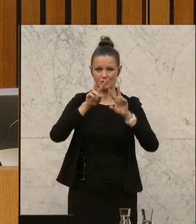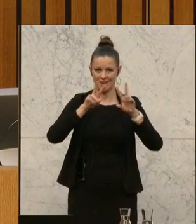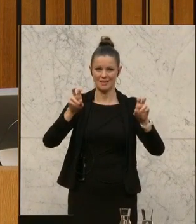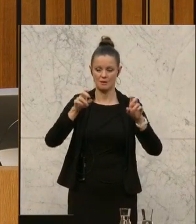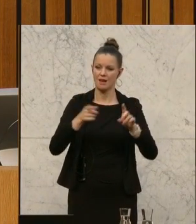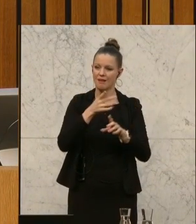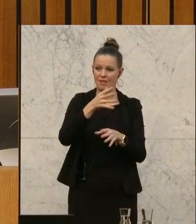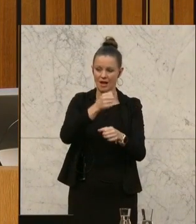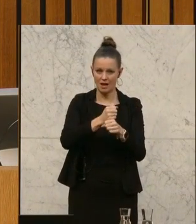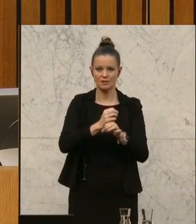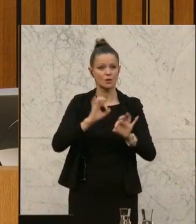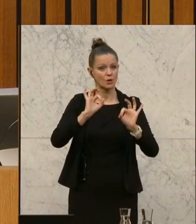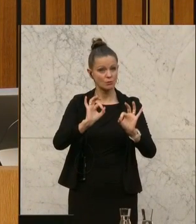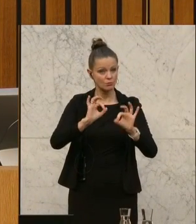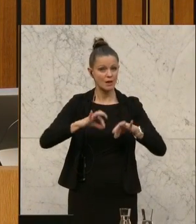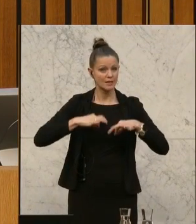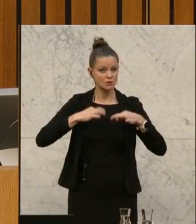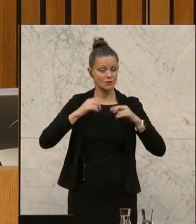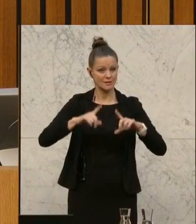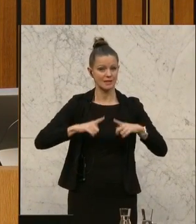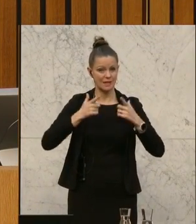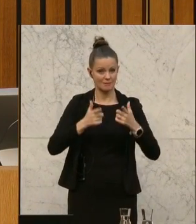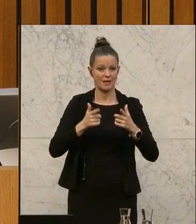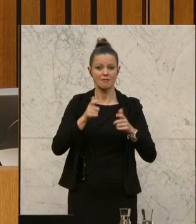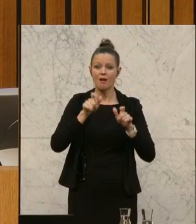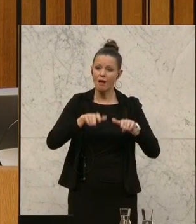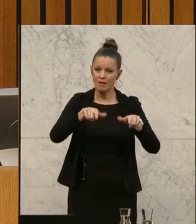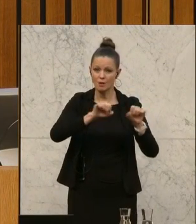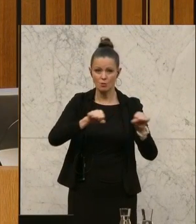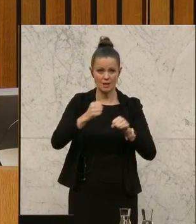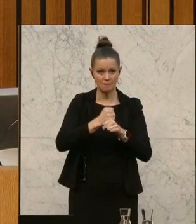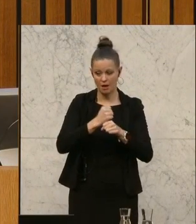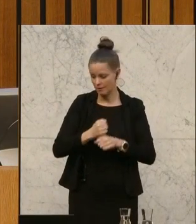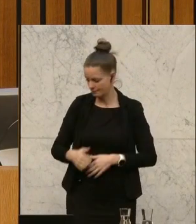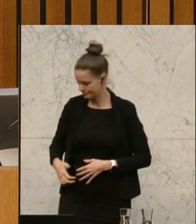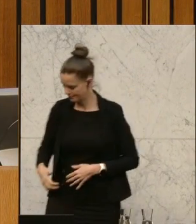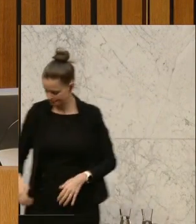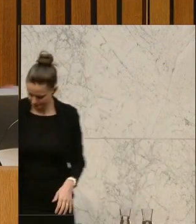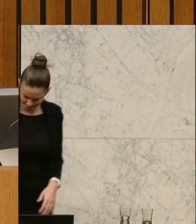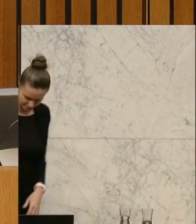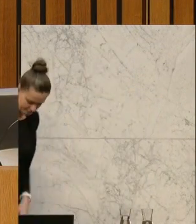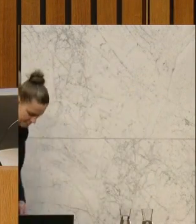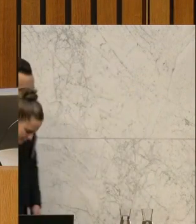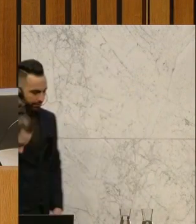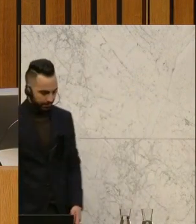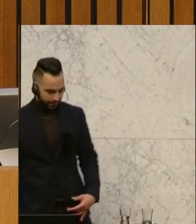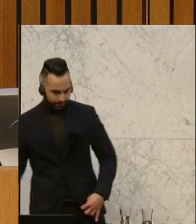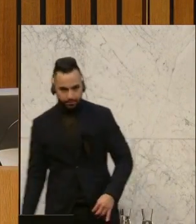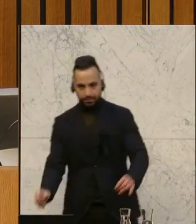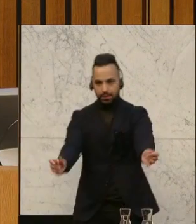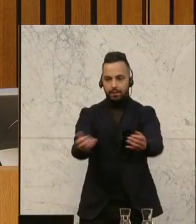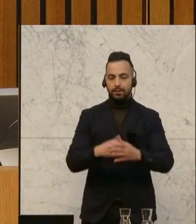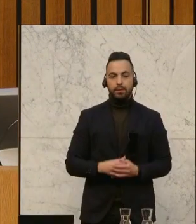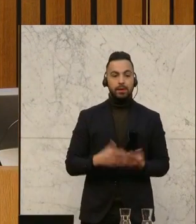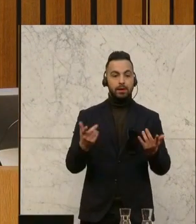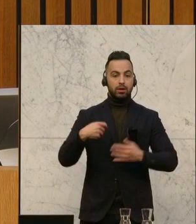ein nachhaltiges und gesundes Leben auch im Alter zu ermöglichen. Ich habe noch eine Bitte an die Damen und Herren